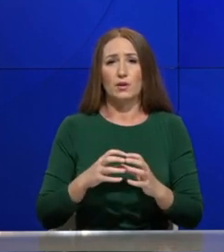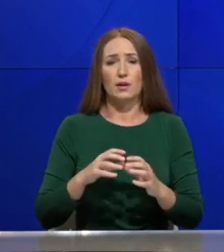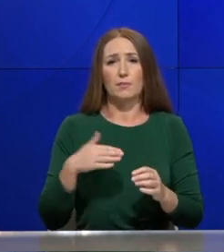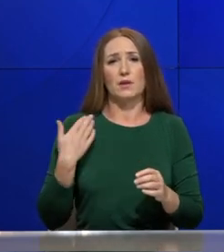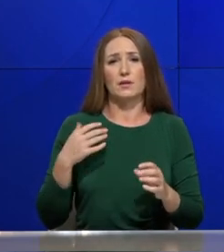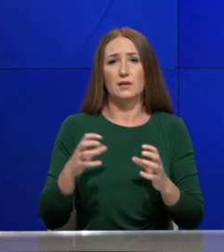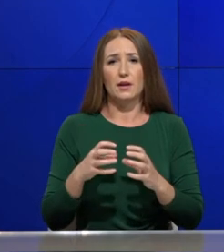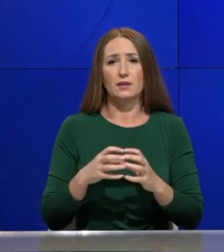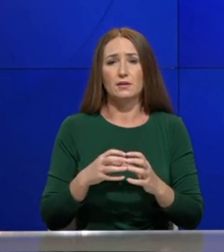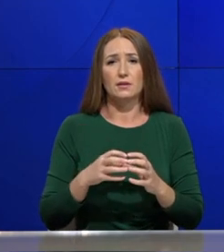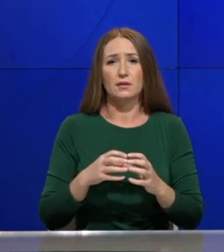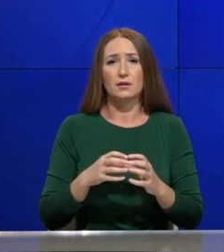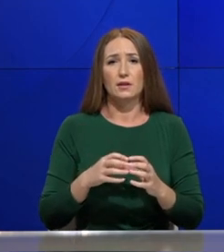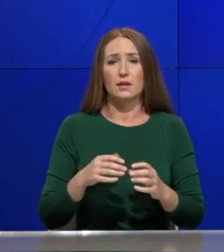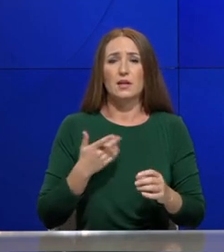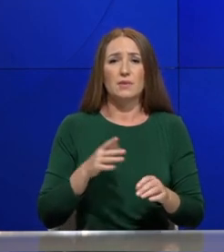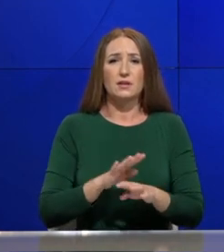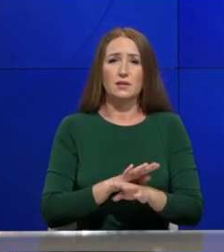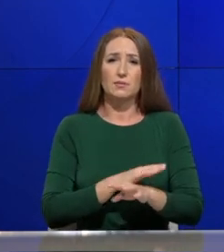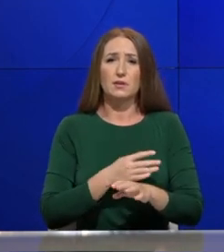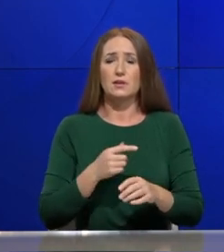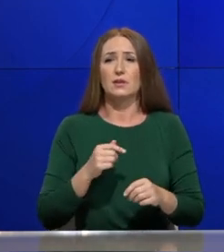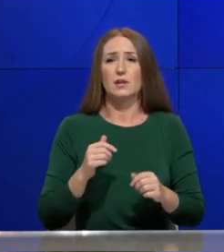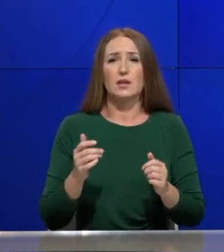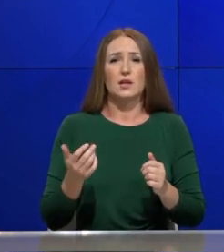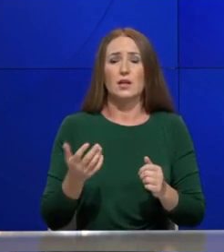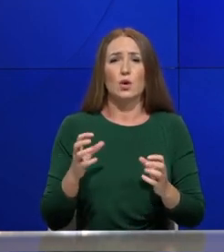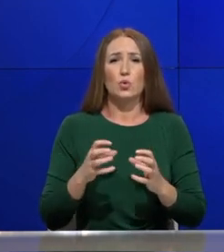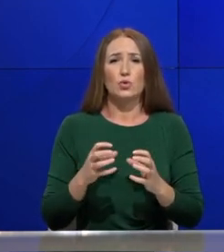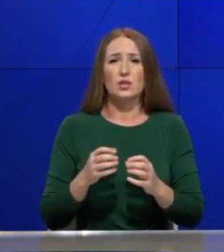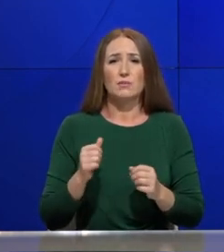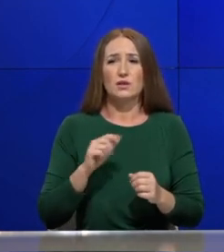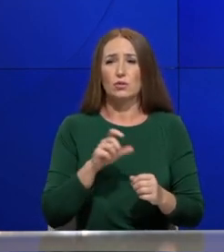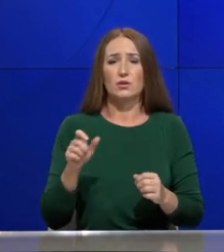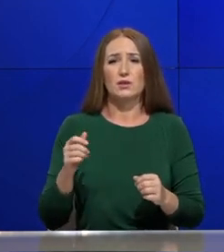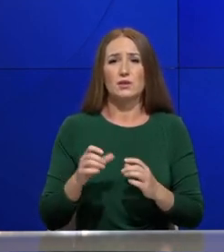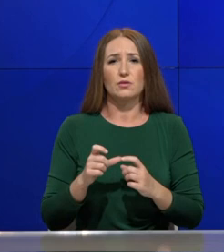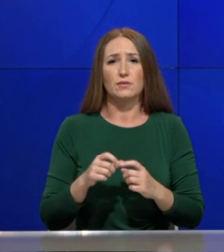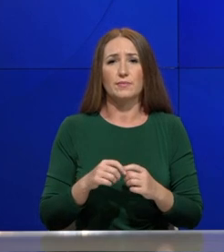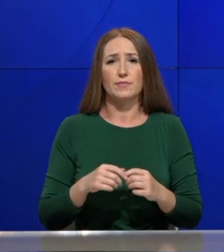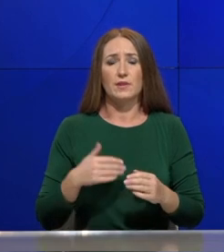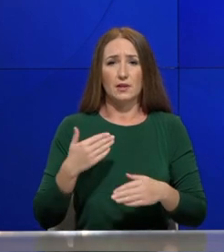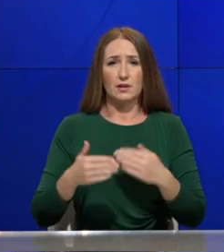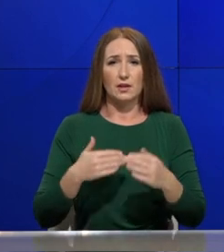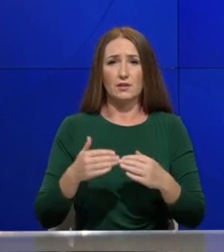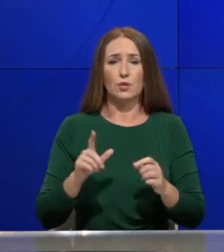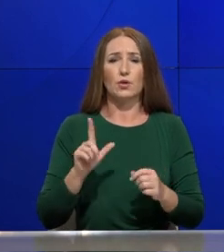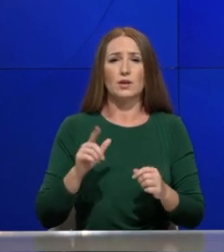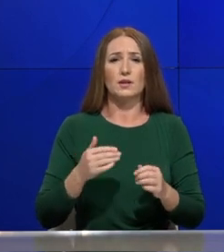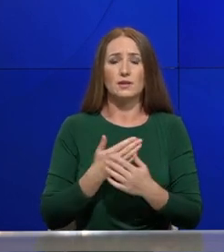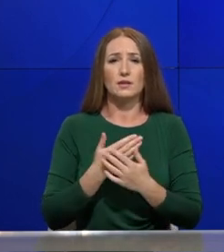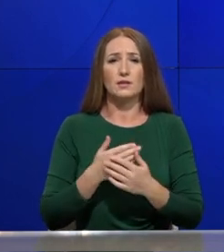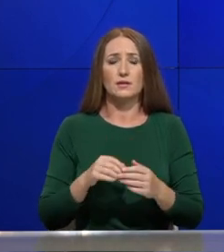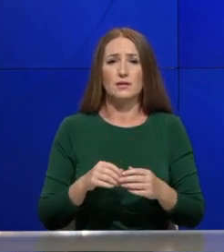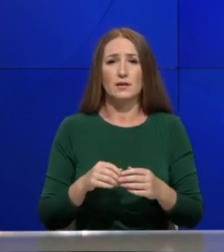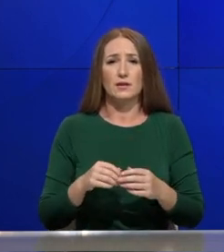prema ugroženim kategorijama stanovništva, ali istovremeno zagovara zaštitu okoliša i razvoj lokalnih zajednica.